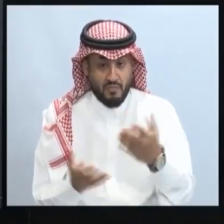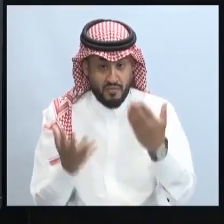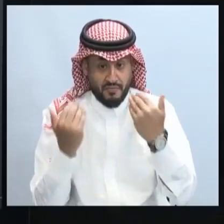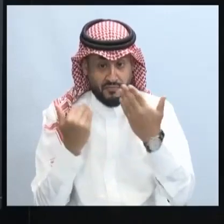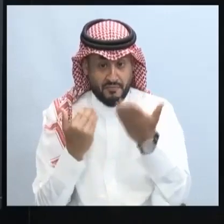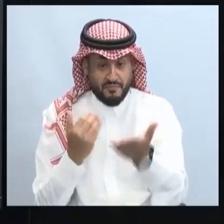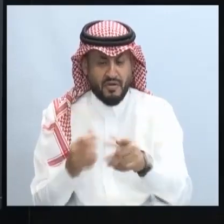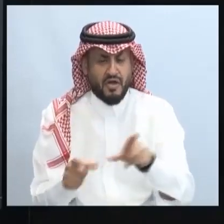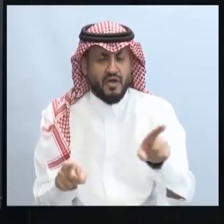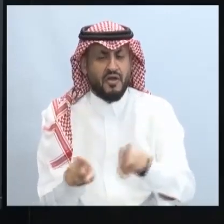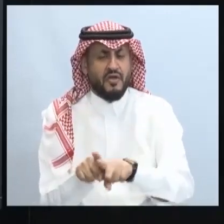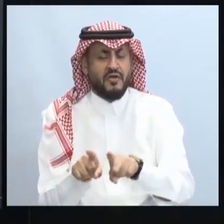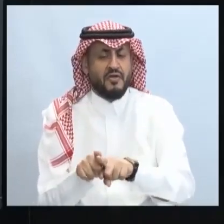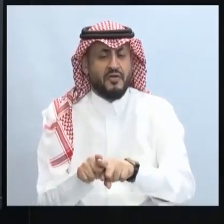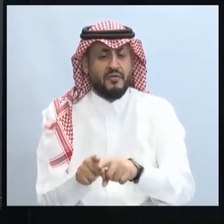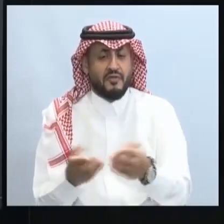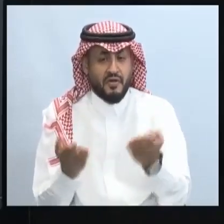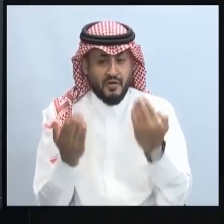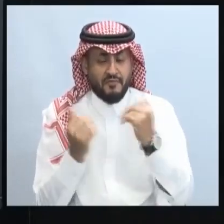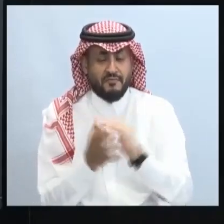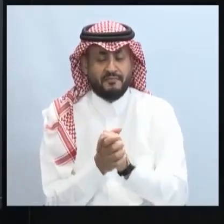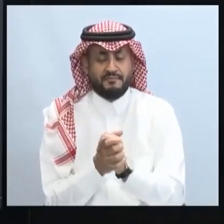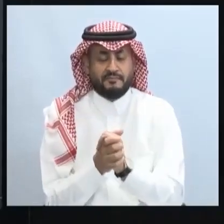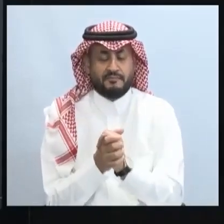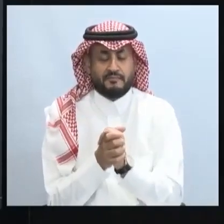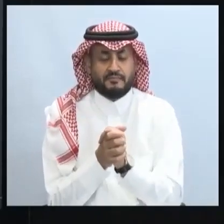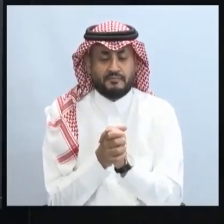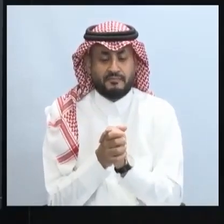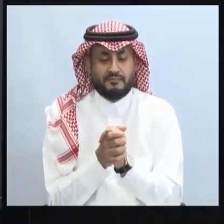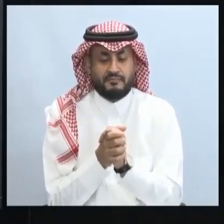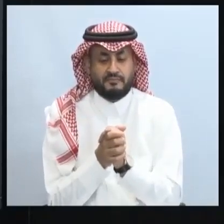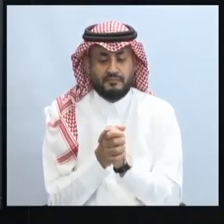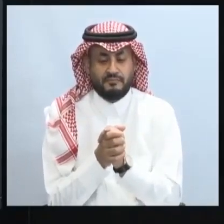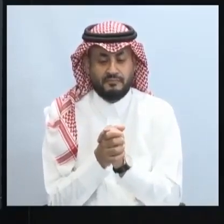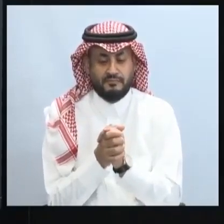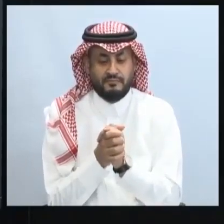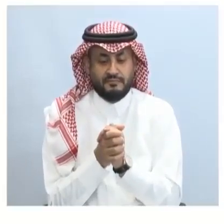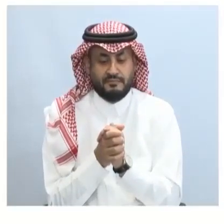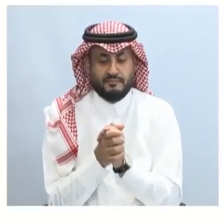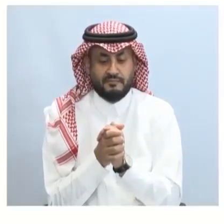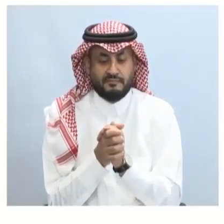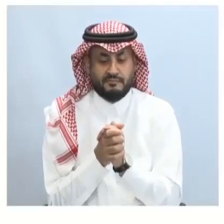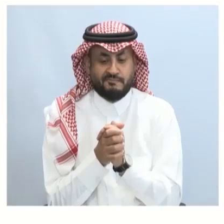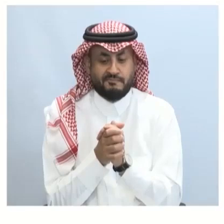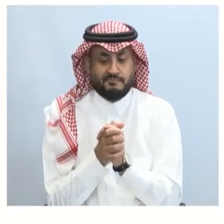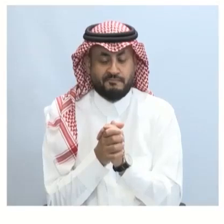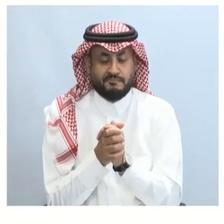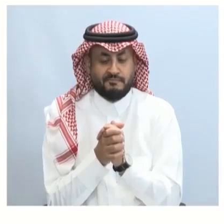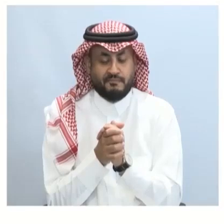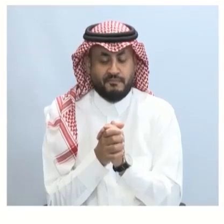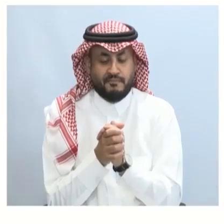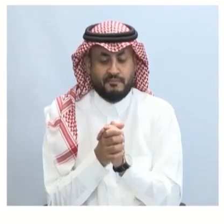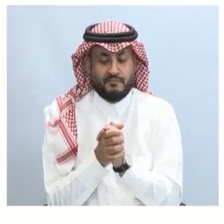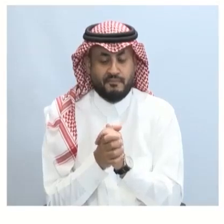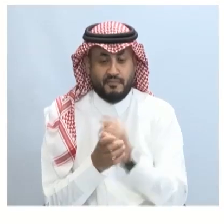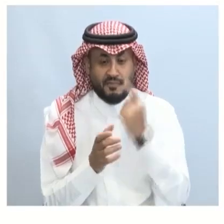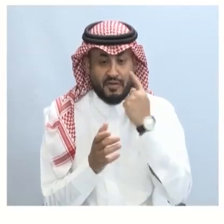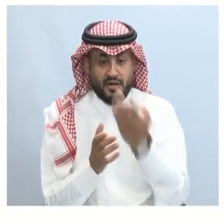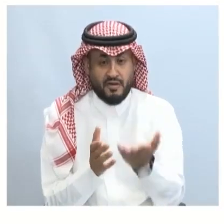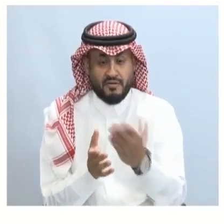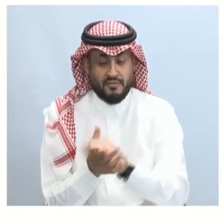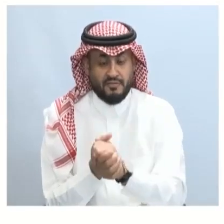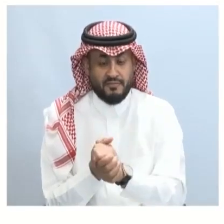ساستمتع انا واياكم ونستفيد ونتعلم من خلال درس اليوم هذا هو درس